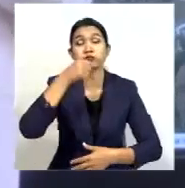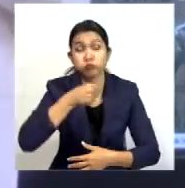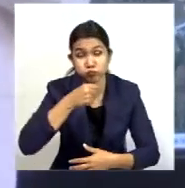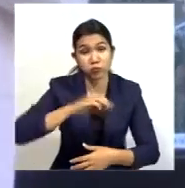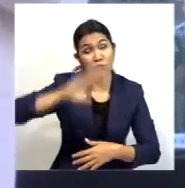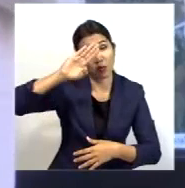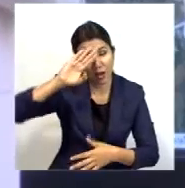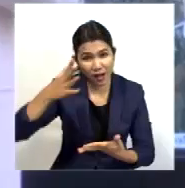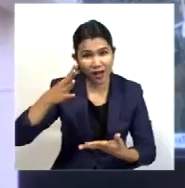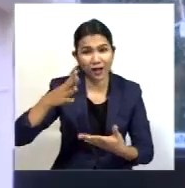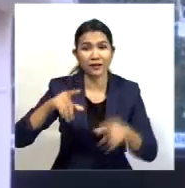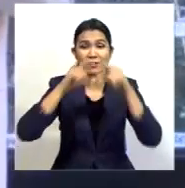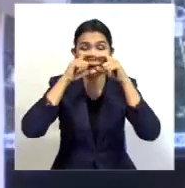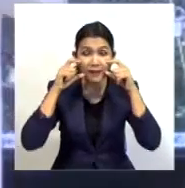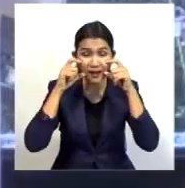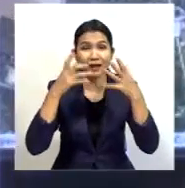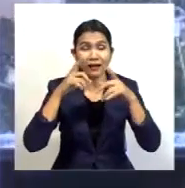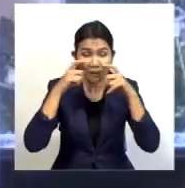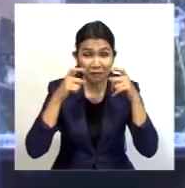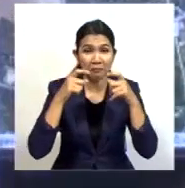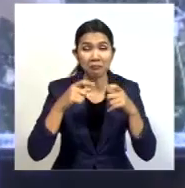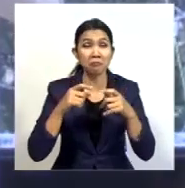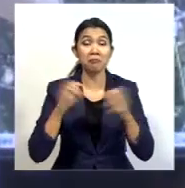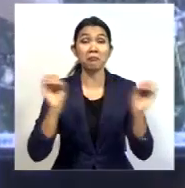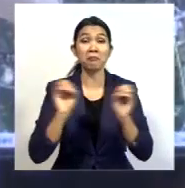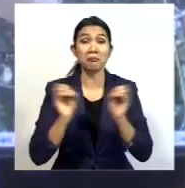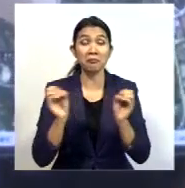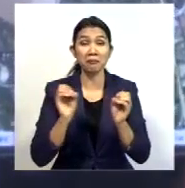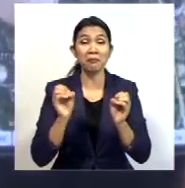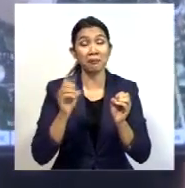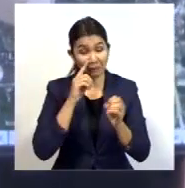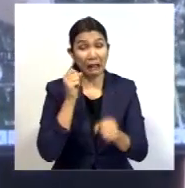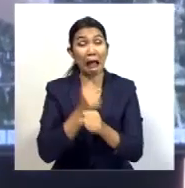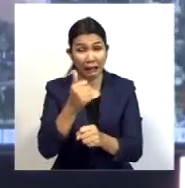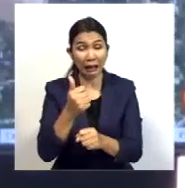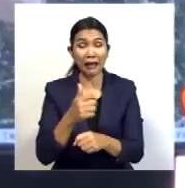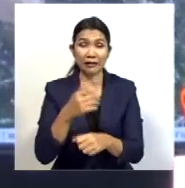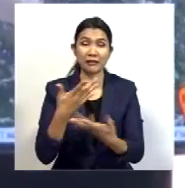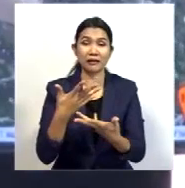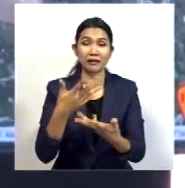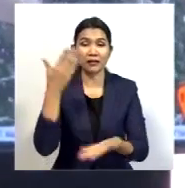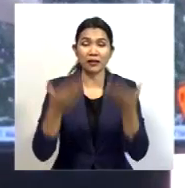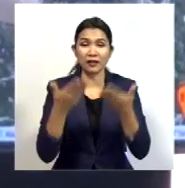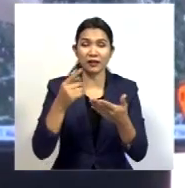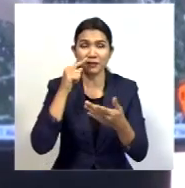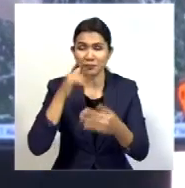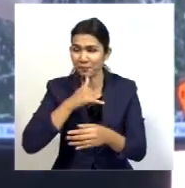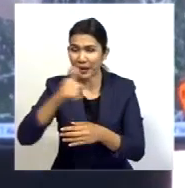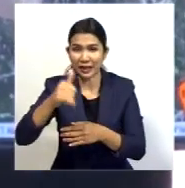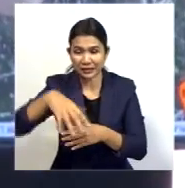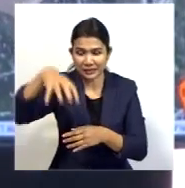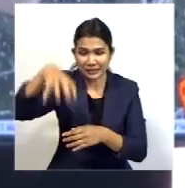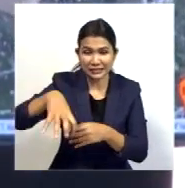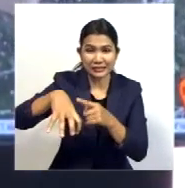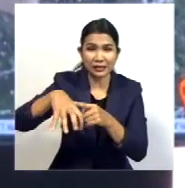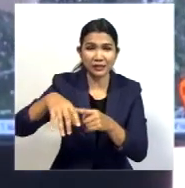ยใส่มาใส่หน้ากากเข้าไปก็ลดลงได้เยอะพอสมควรใช่มั้ยหรือไม่ไปอยู่ในพื้นที่ที่มันมีสูง